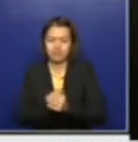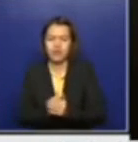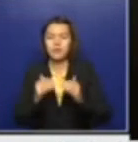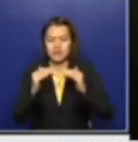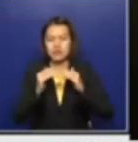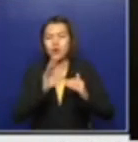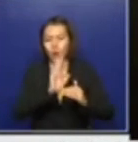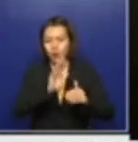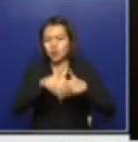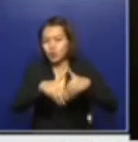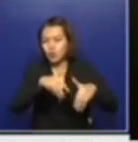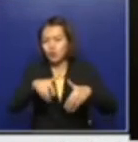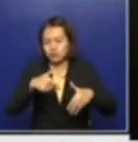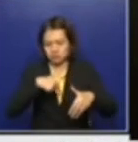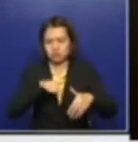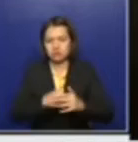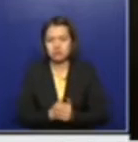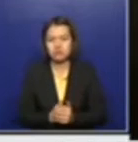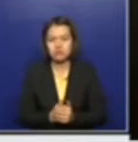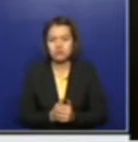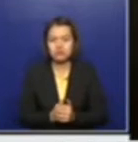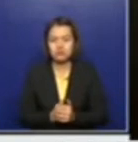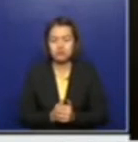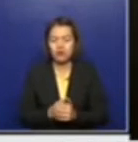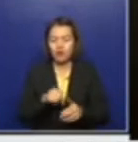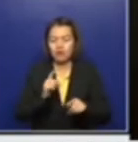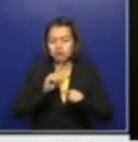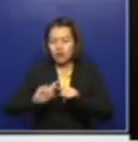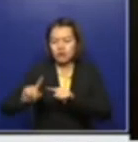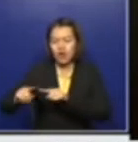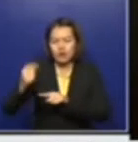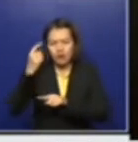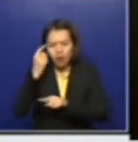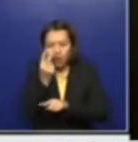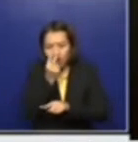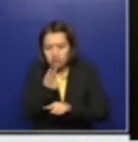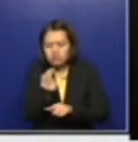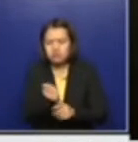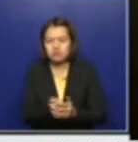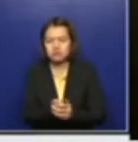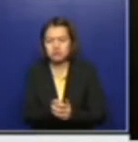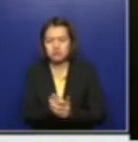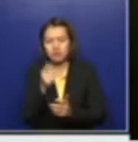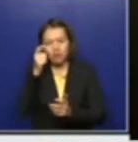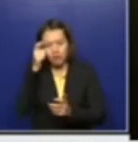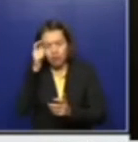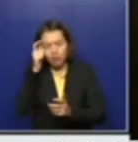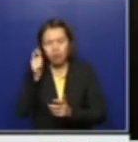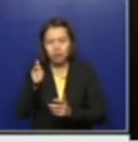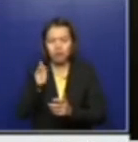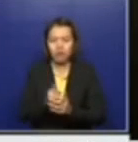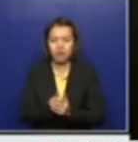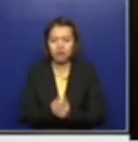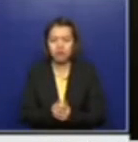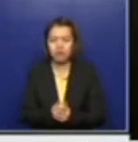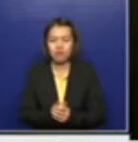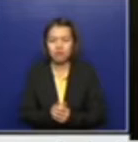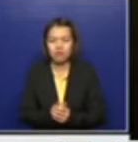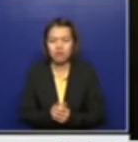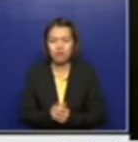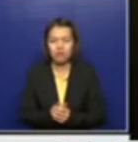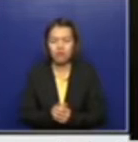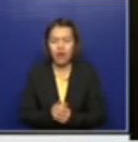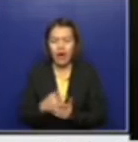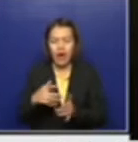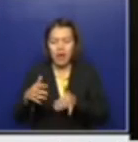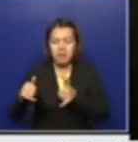แล้วแต่เขาไม่มั่นใจว่าหลายเหตุการณ์เกิดขึ้นซึ่งมีการบ่งชี้ว่ามีการคุก